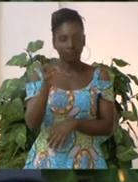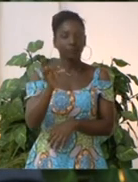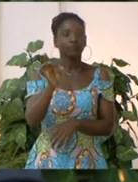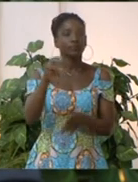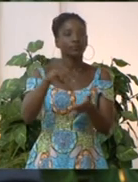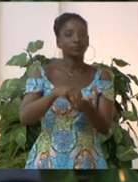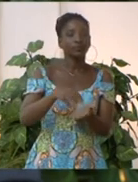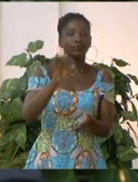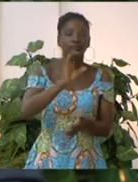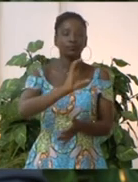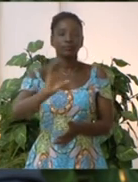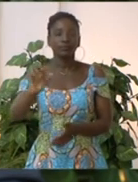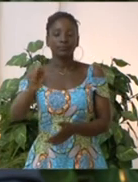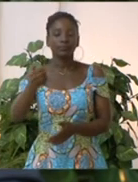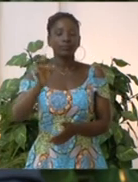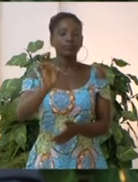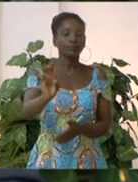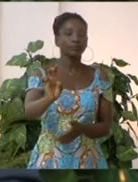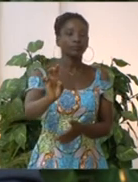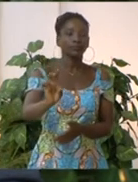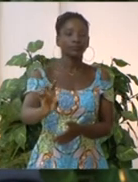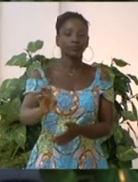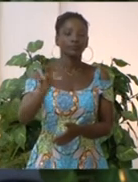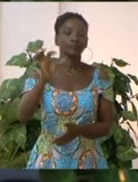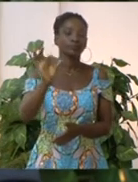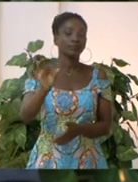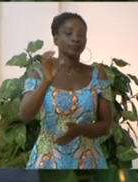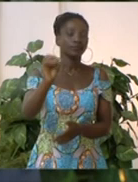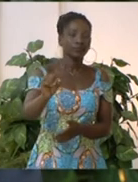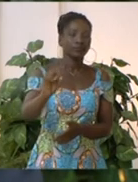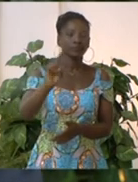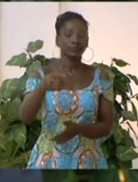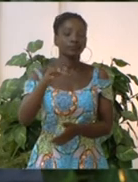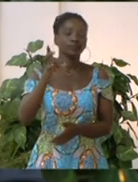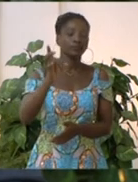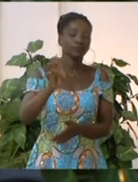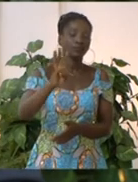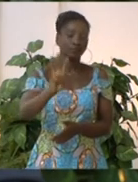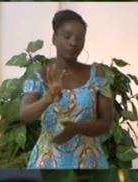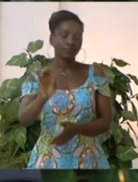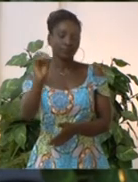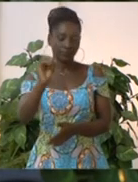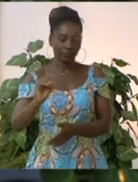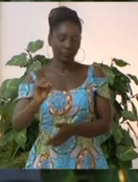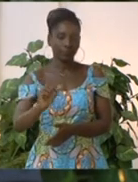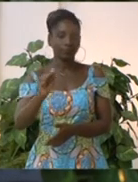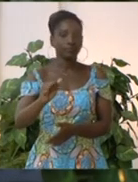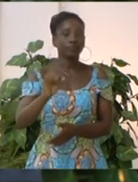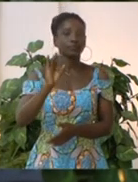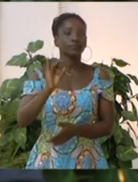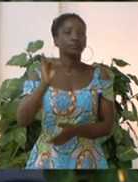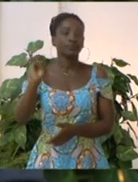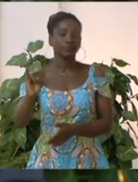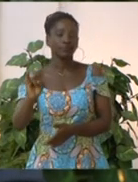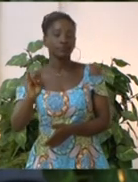1917 soit 90,5 114% affi n'guessan pascal